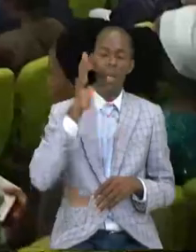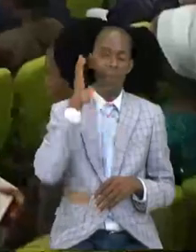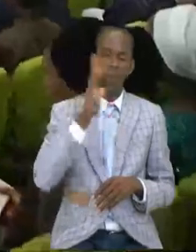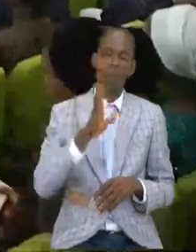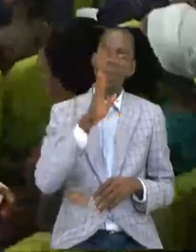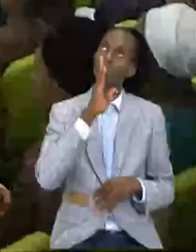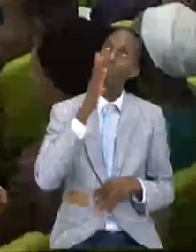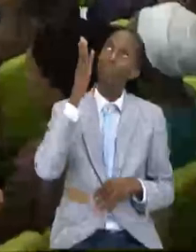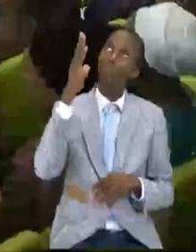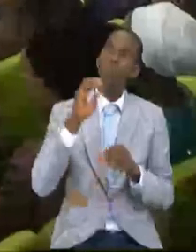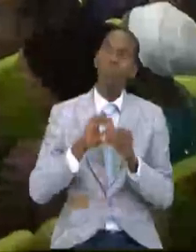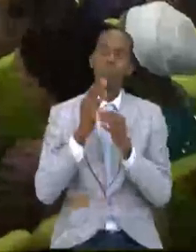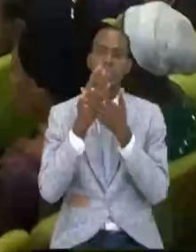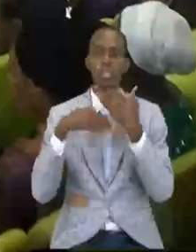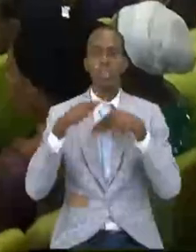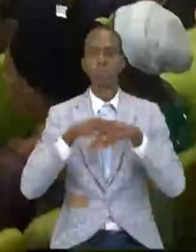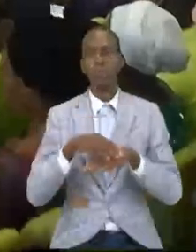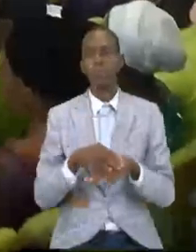J'irai au ciel.